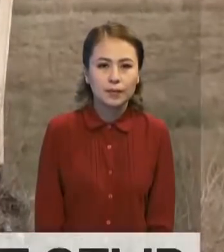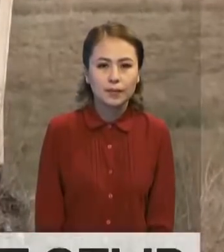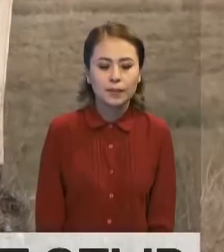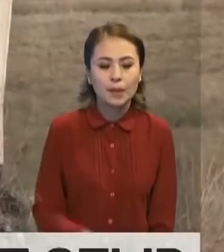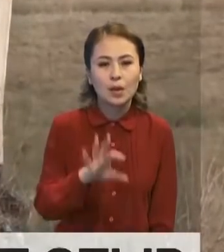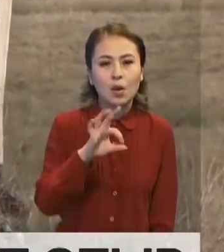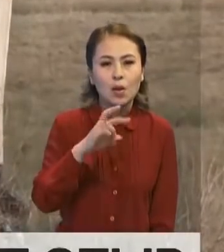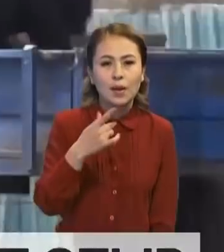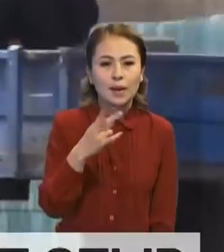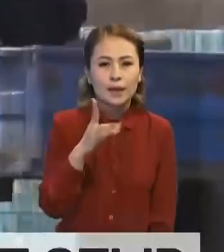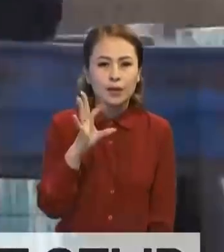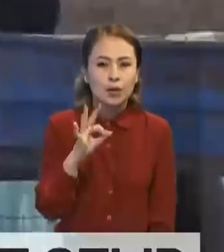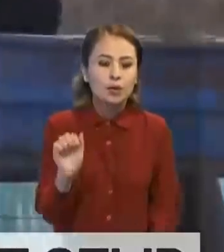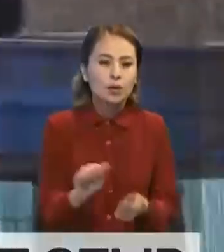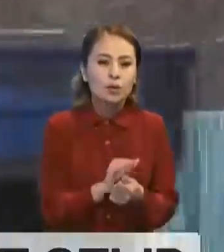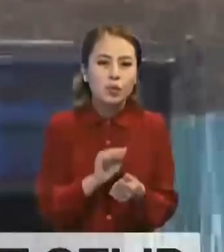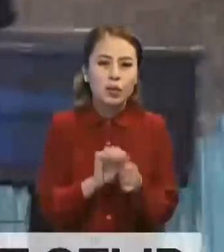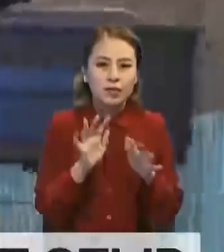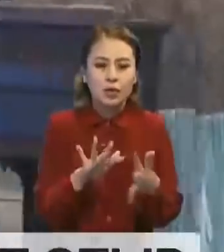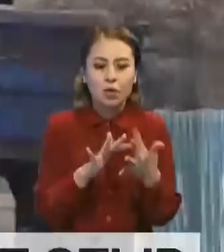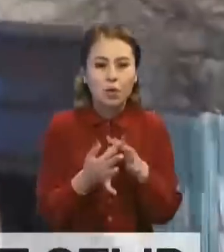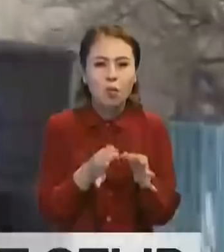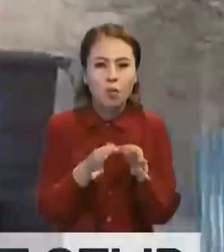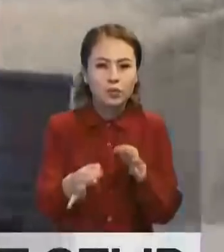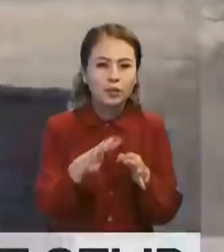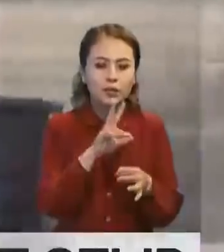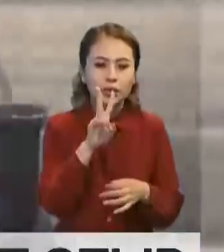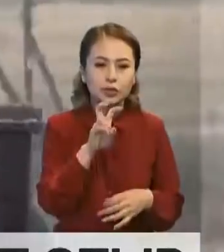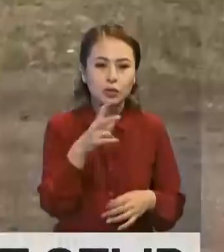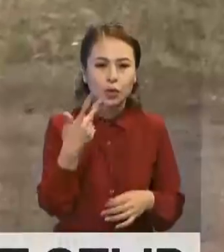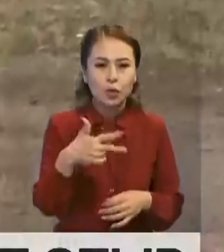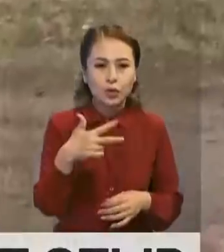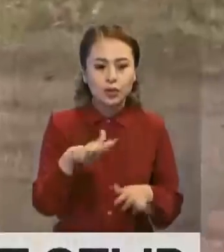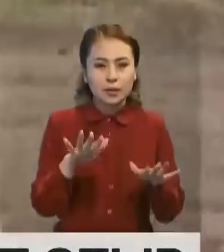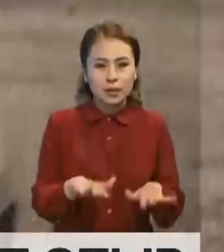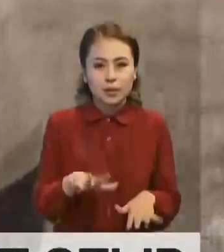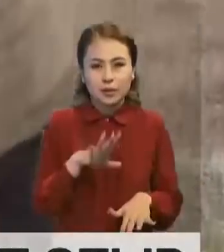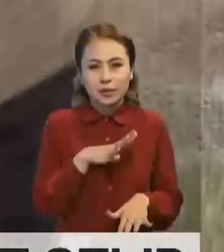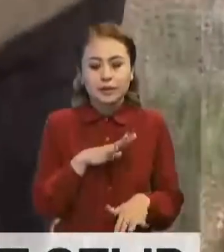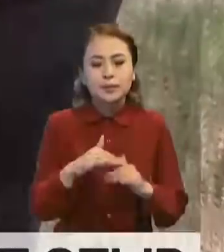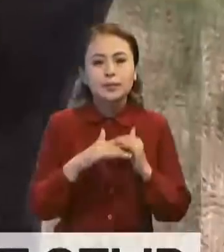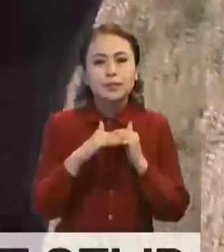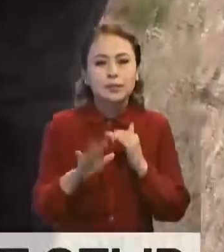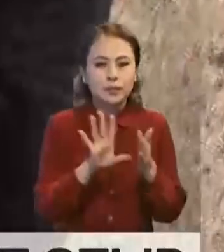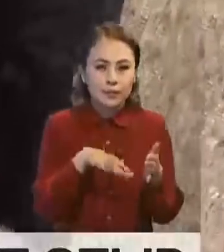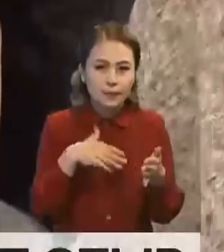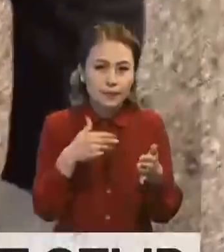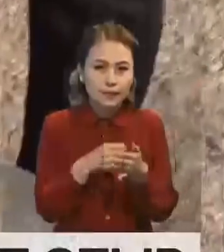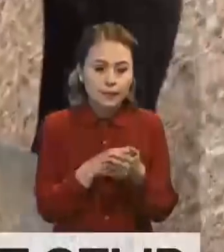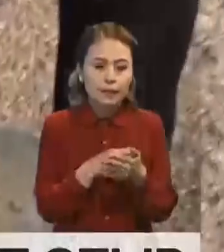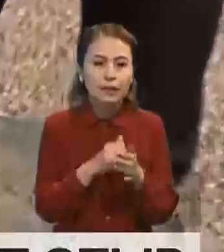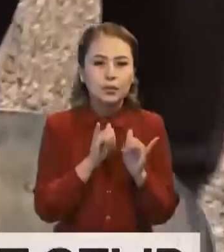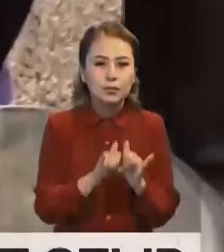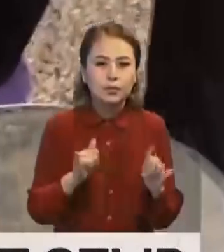Ольгинка мен Сухарабовка ауылдары облыс орталығынан 230 шақырымда жерде орналасқан. Жергілікті халық әлі күнге